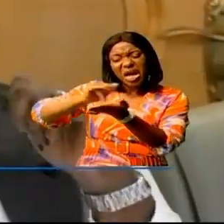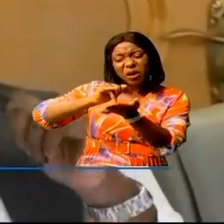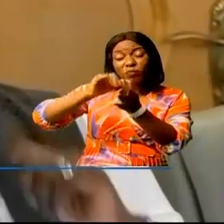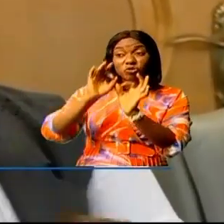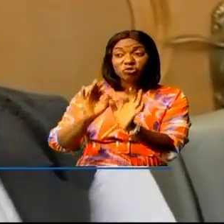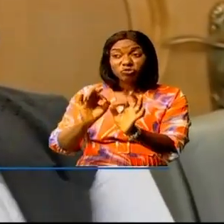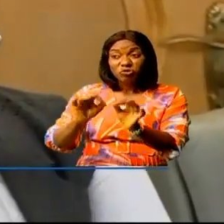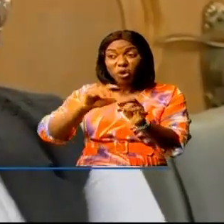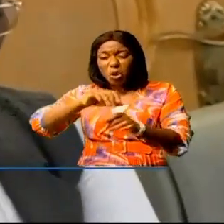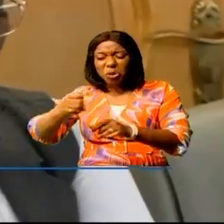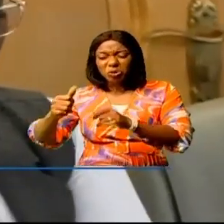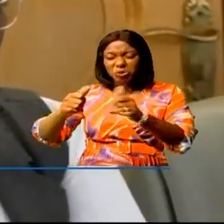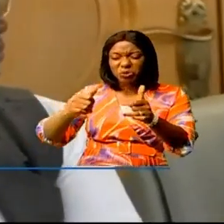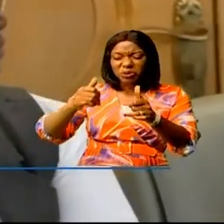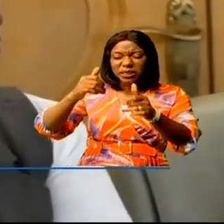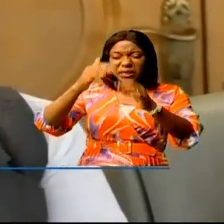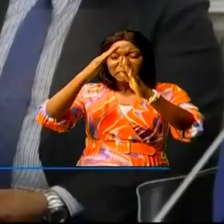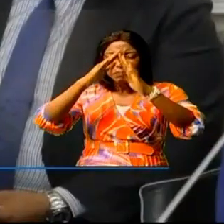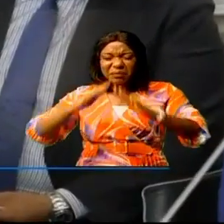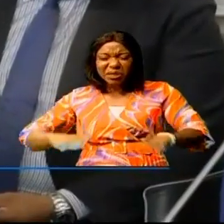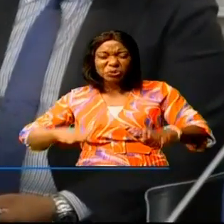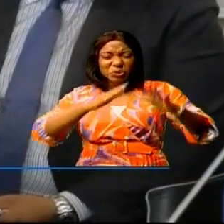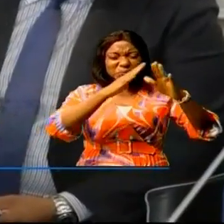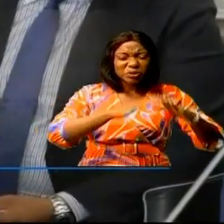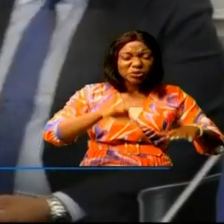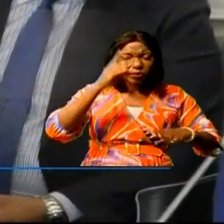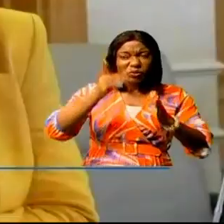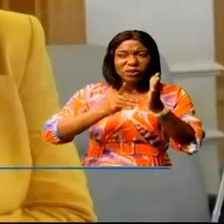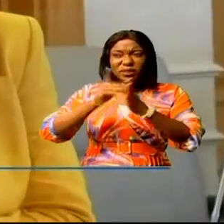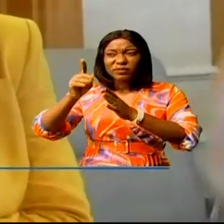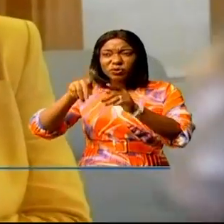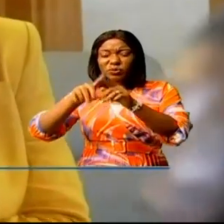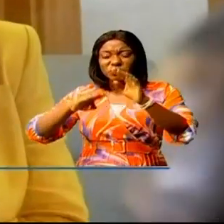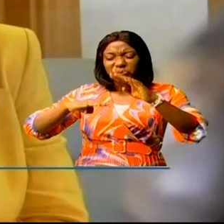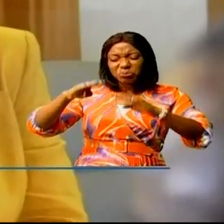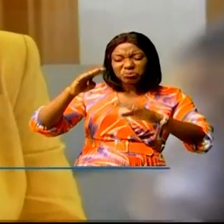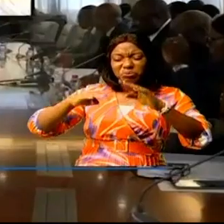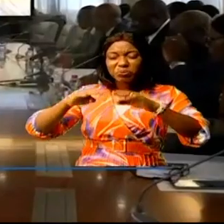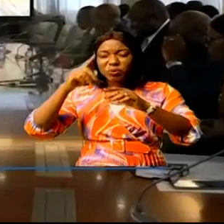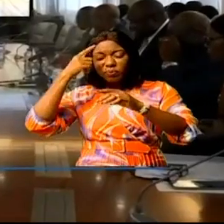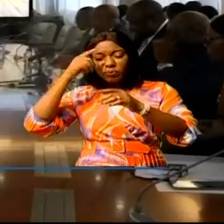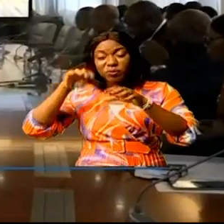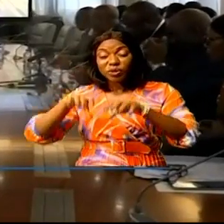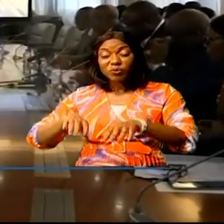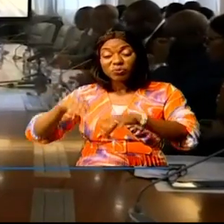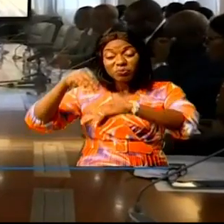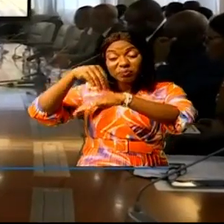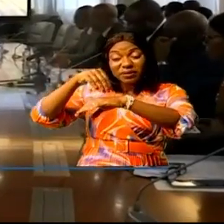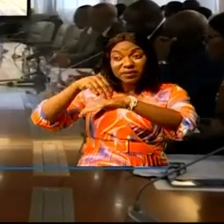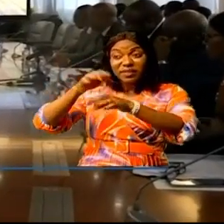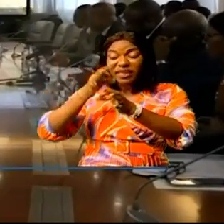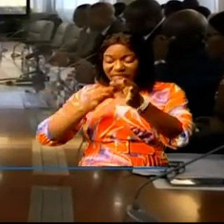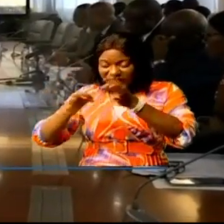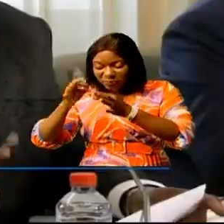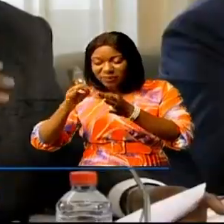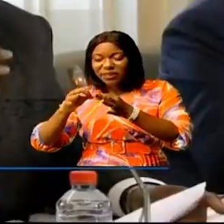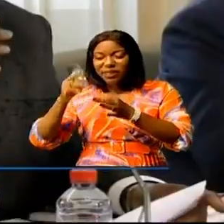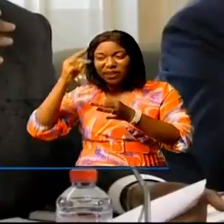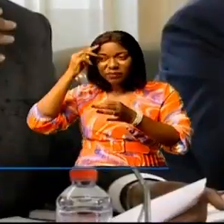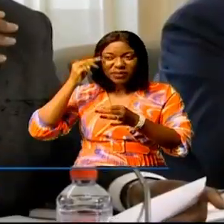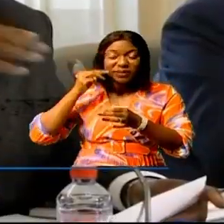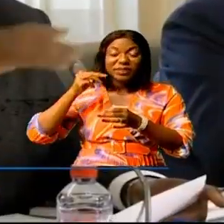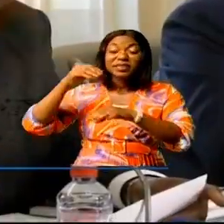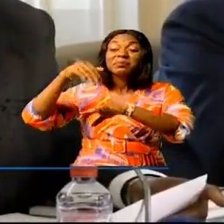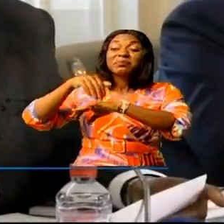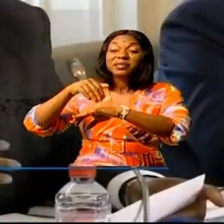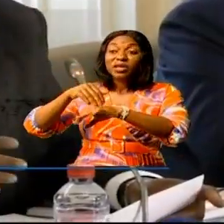d'autres infrastructures ont été construits pour un développement équilibré et équitable du Congo-Brazzaville, a-t-il dit. Enfin, le ministre